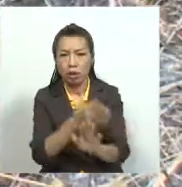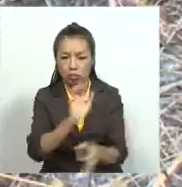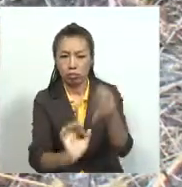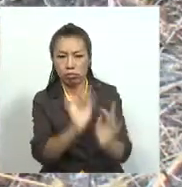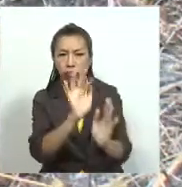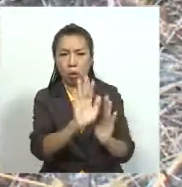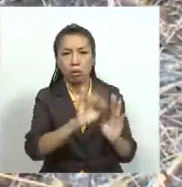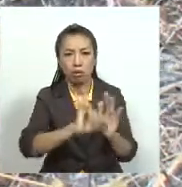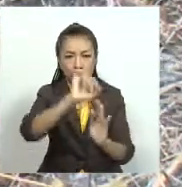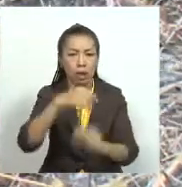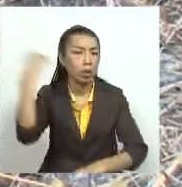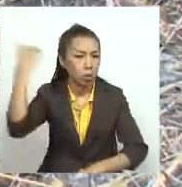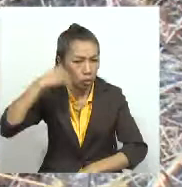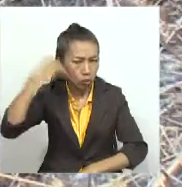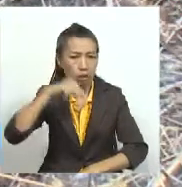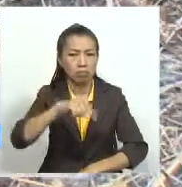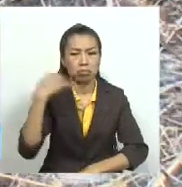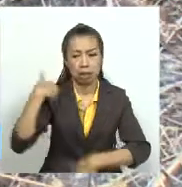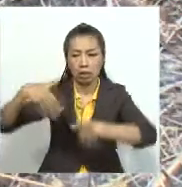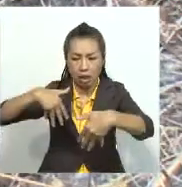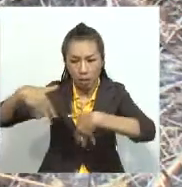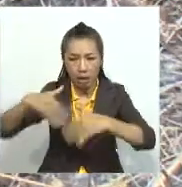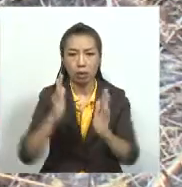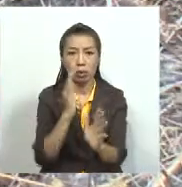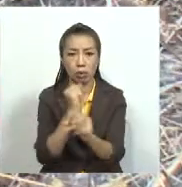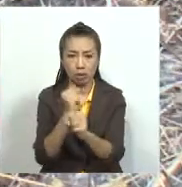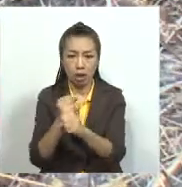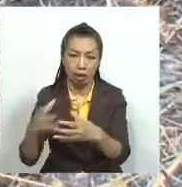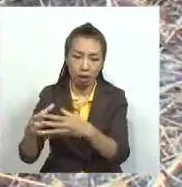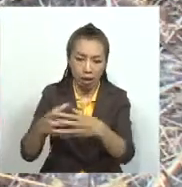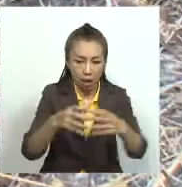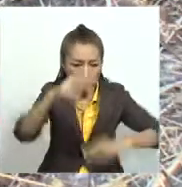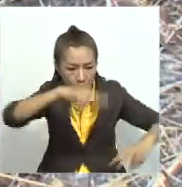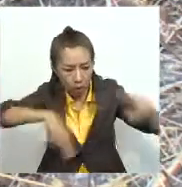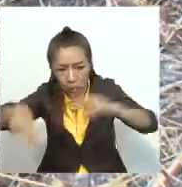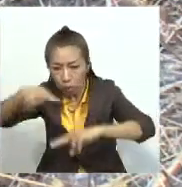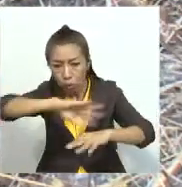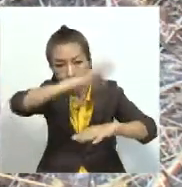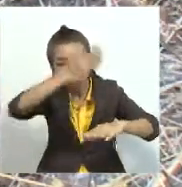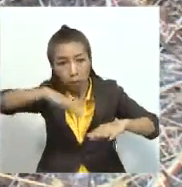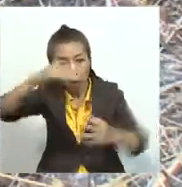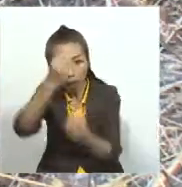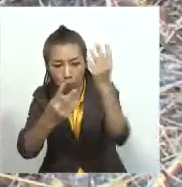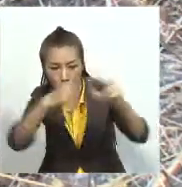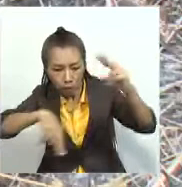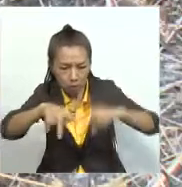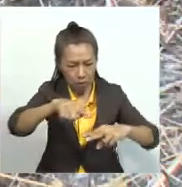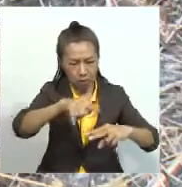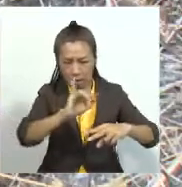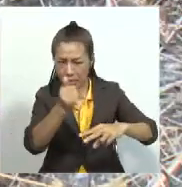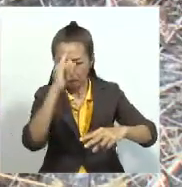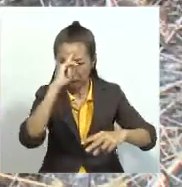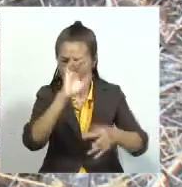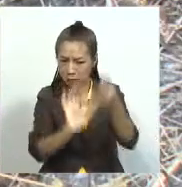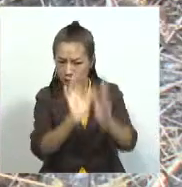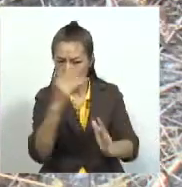ใหม่ค่ะโดยในแต่ละวันก็ยังคงจะมีชาวบ้านแล้วก็เจ้าหน้าที่เข้ามาตรวจตาดูสภาพพื้นที่ค่ะว่าตรงไหนเป็นจุดเสี่ยงที่จะก่อ